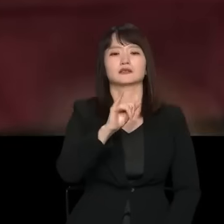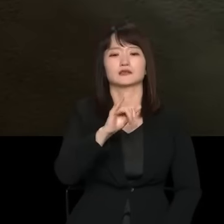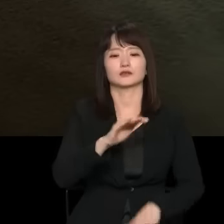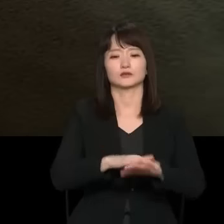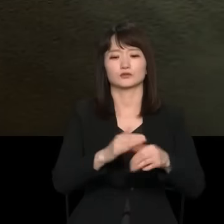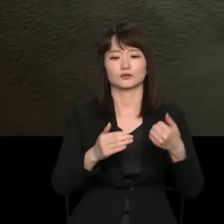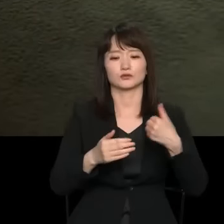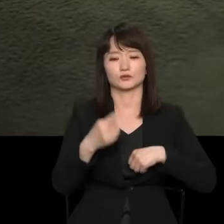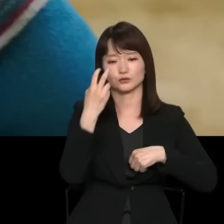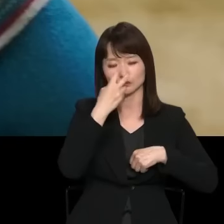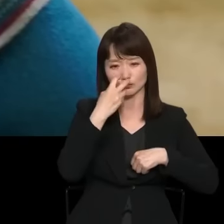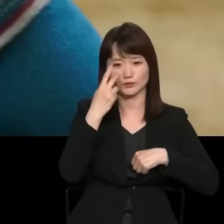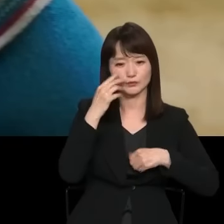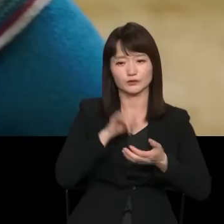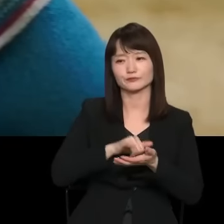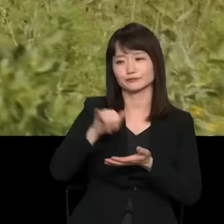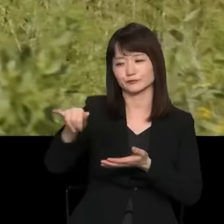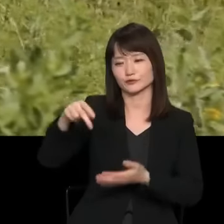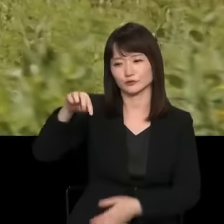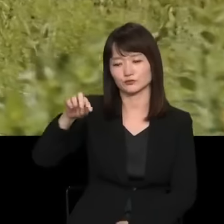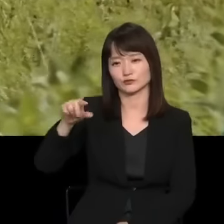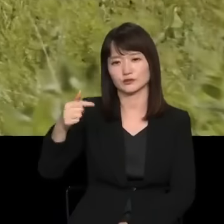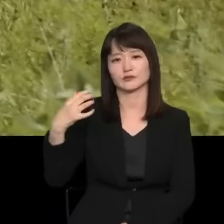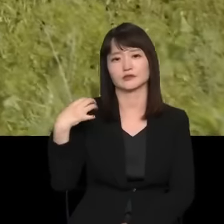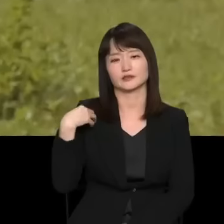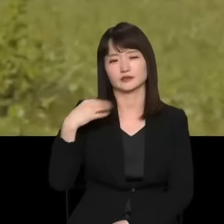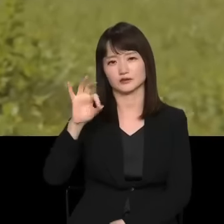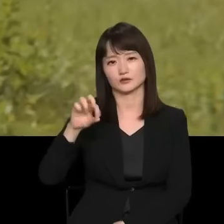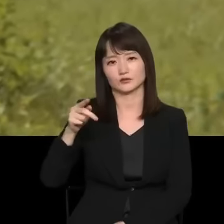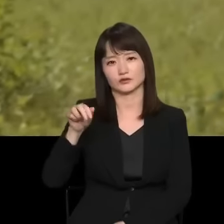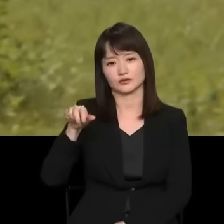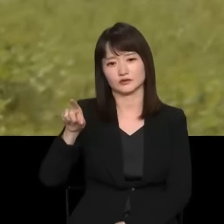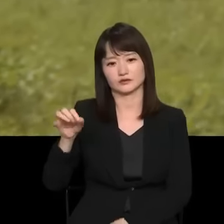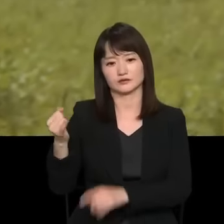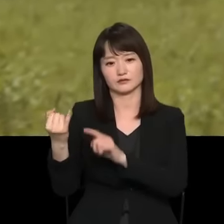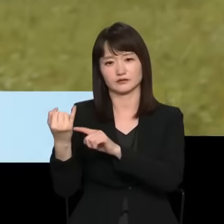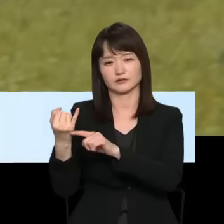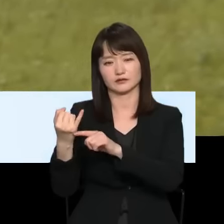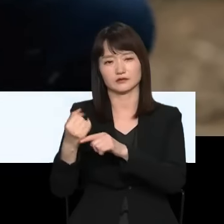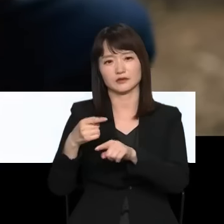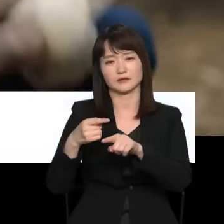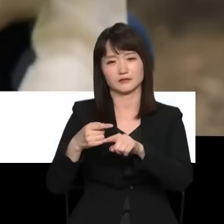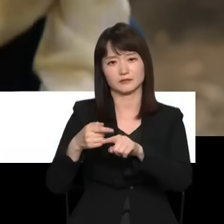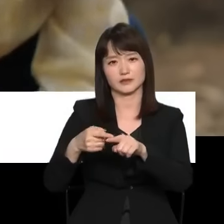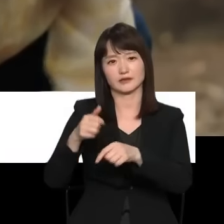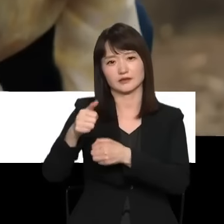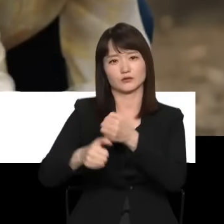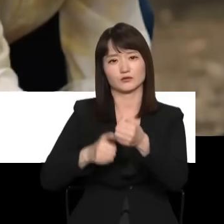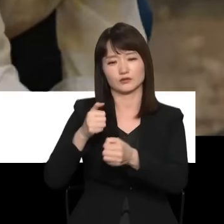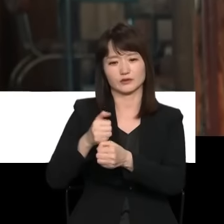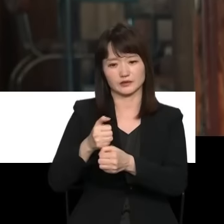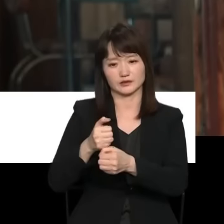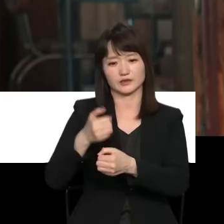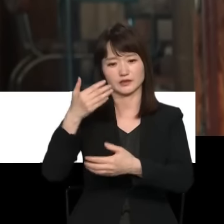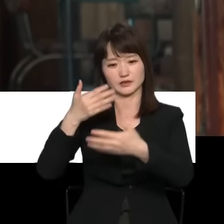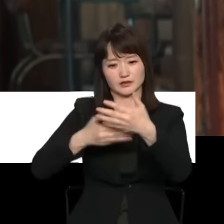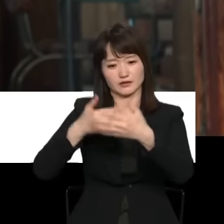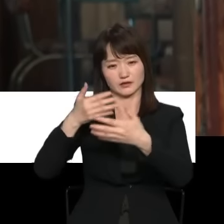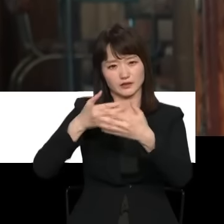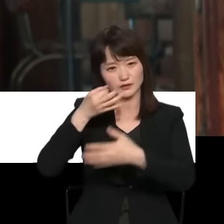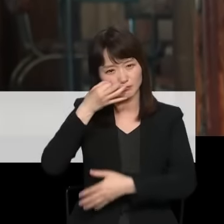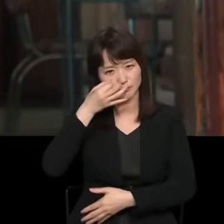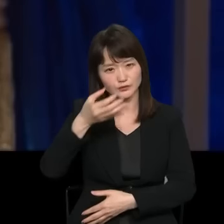미국으로 건너온 한국 할머니 순자를 연기한 배우 윤여정. 그의 반백년 연기를 조명하는 특별 상영전이 미국